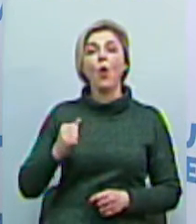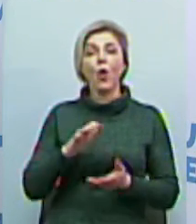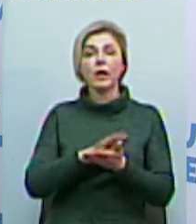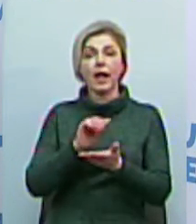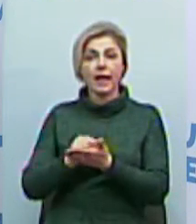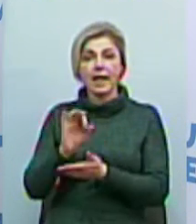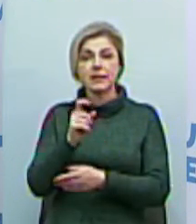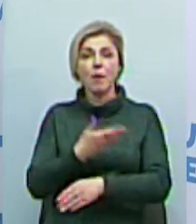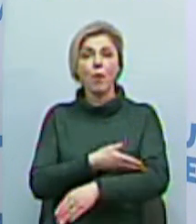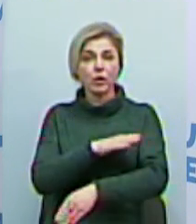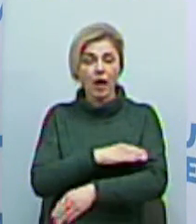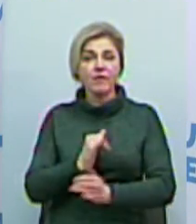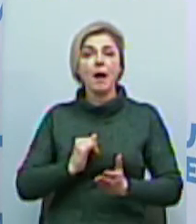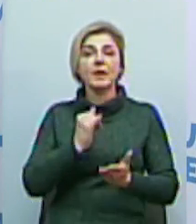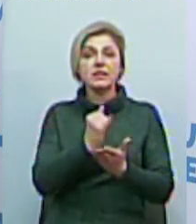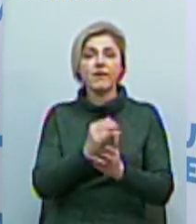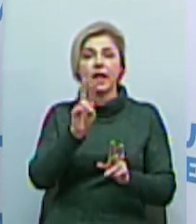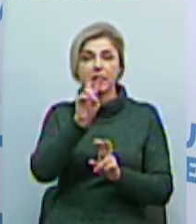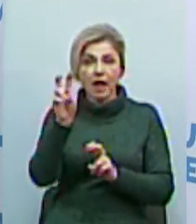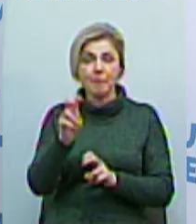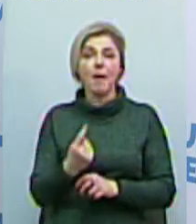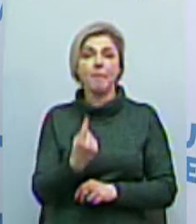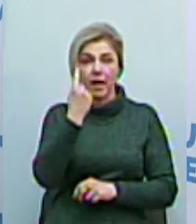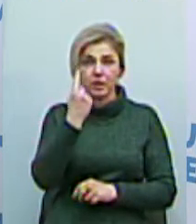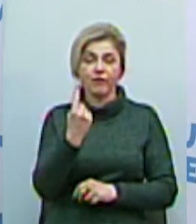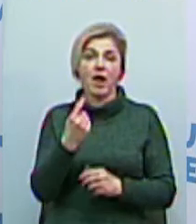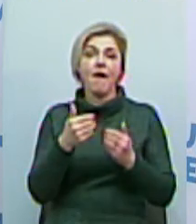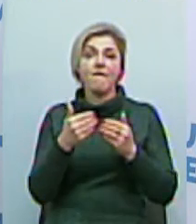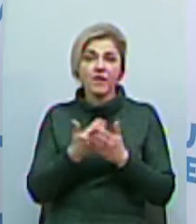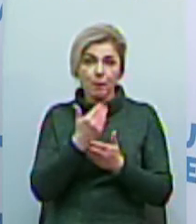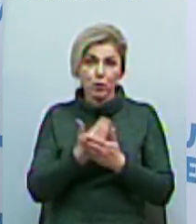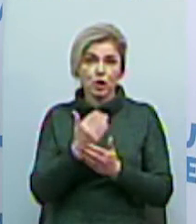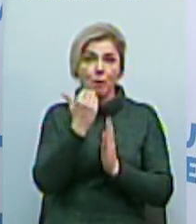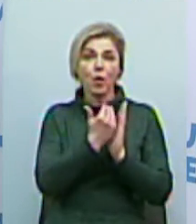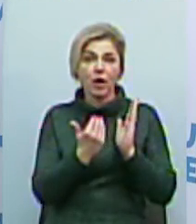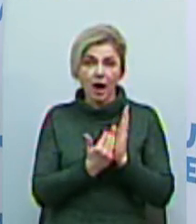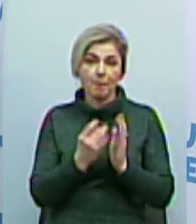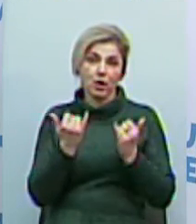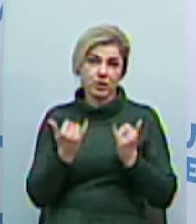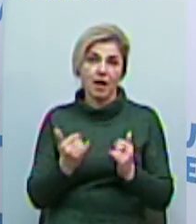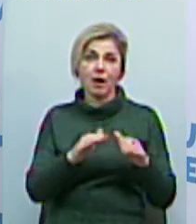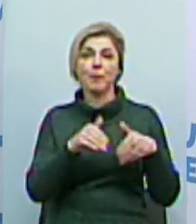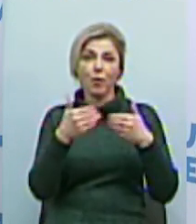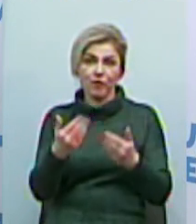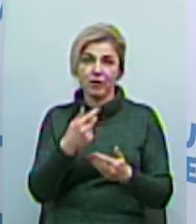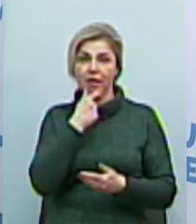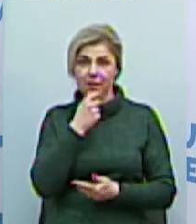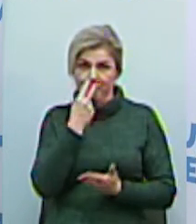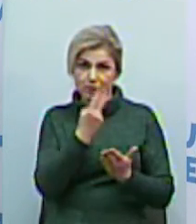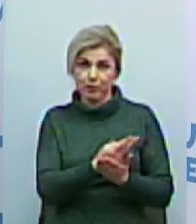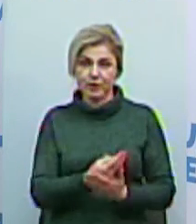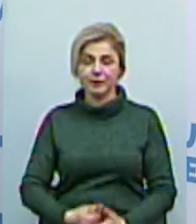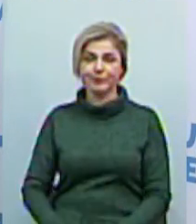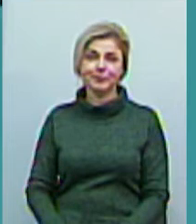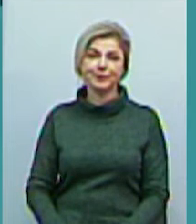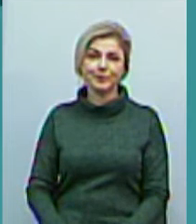темі ЗНО один з перших у новому році випусків програм. І зараз я пропоную вам їх відеоматеріал. Будь